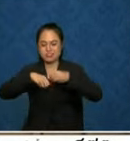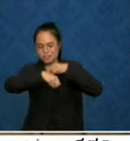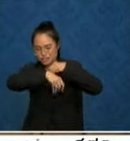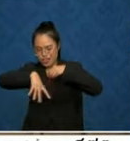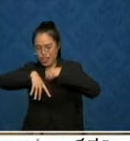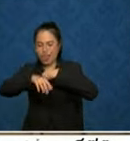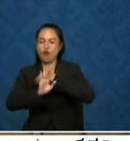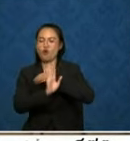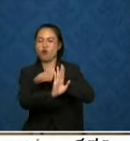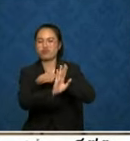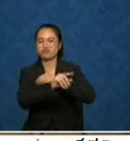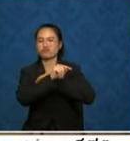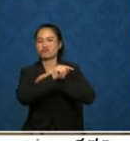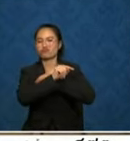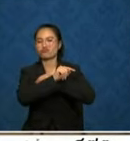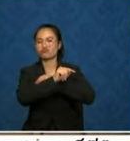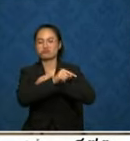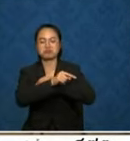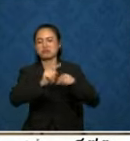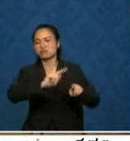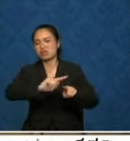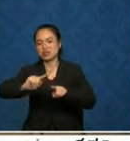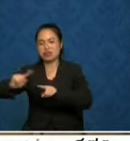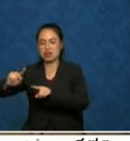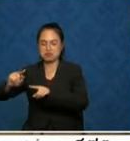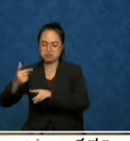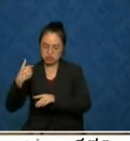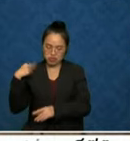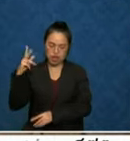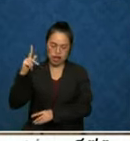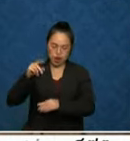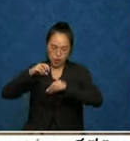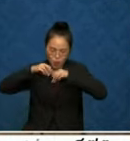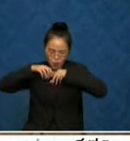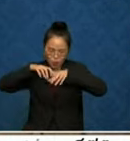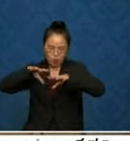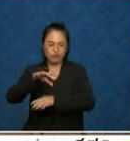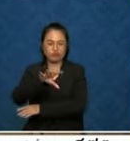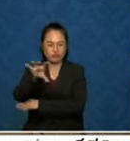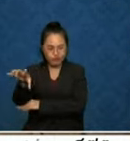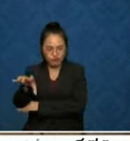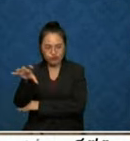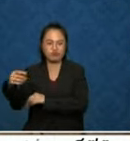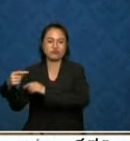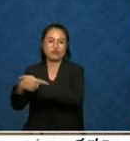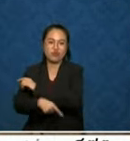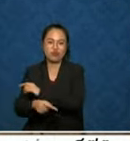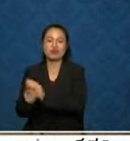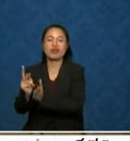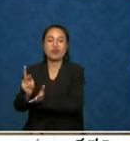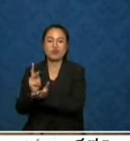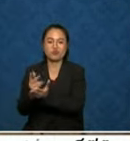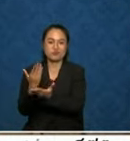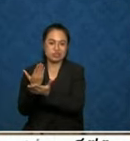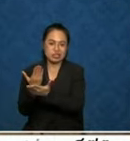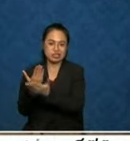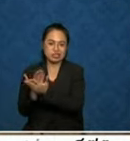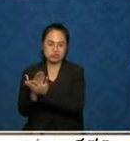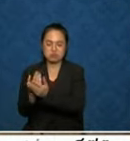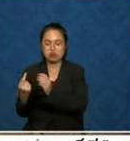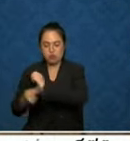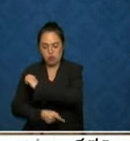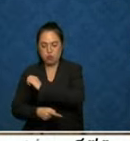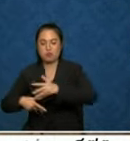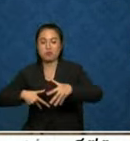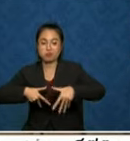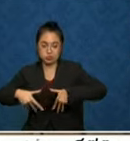ม่จุดๆๆและอีกหลายแม่นะคะข่าวเรื่องเกี่ยวกับนะคะการกู้ยืมเงินที่เป็นลักษณะการช่อโกงประ